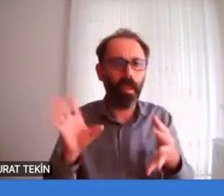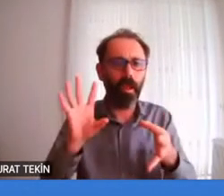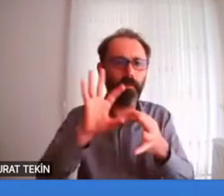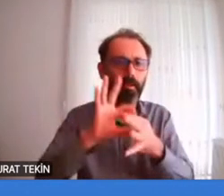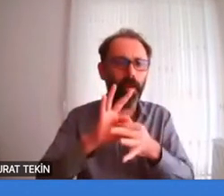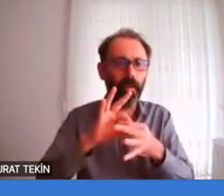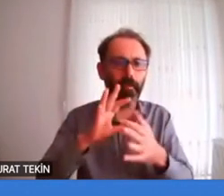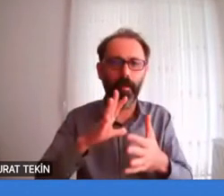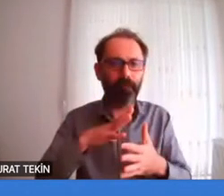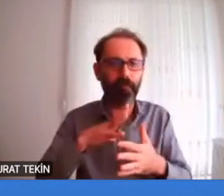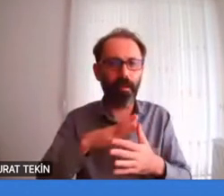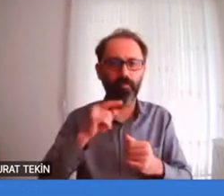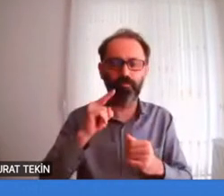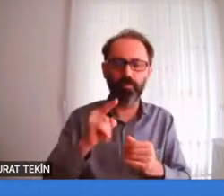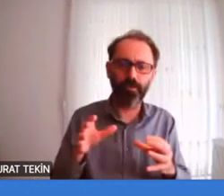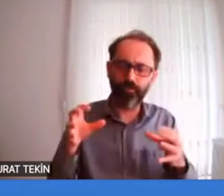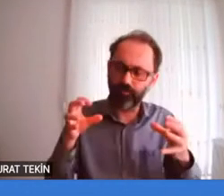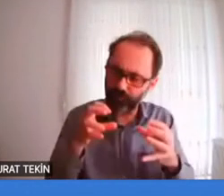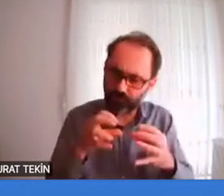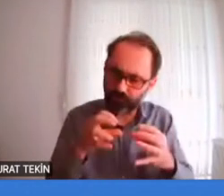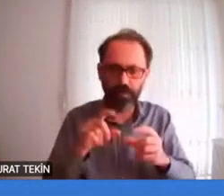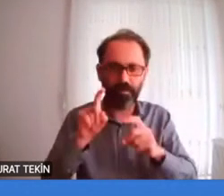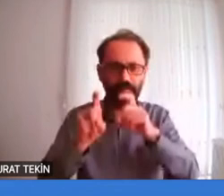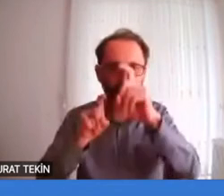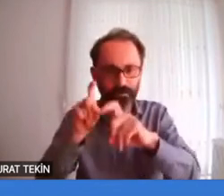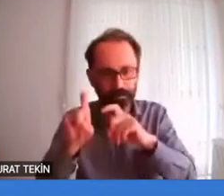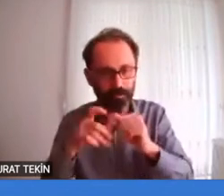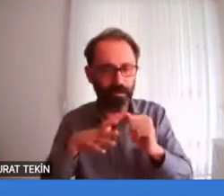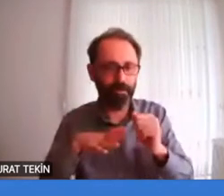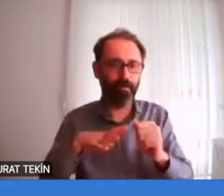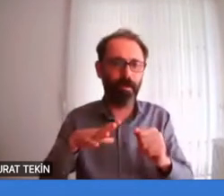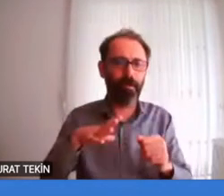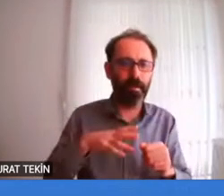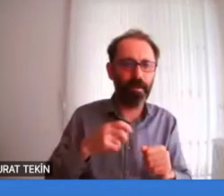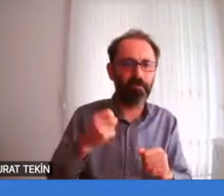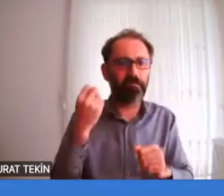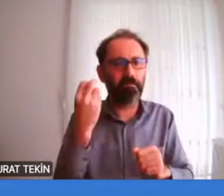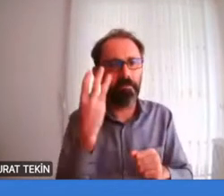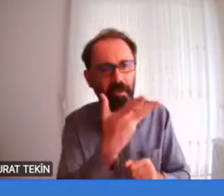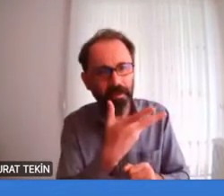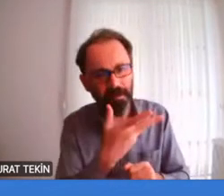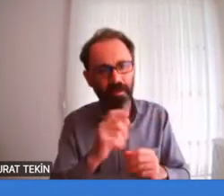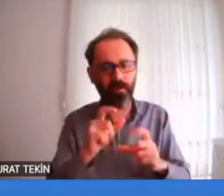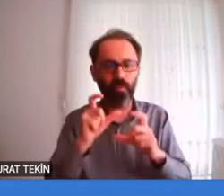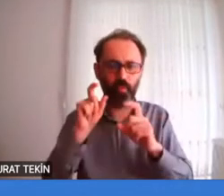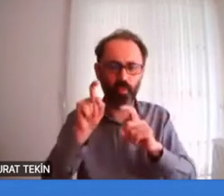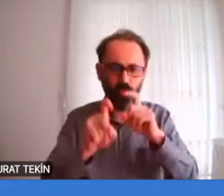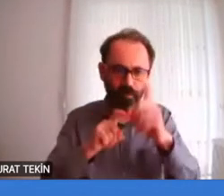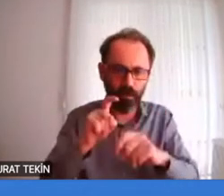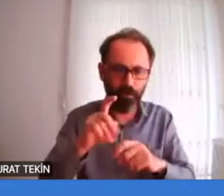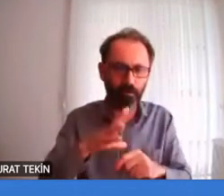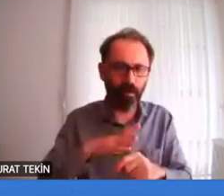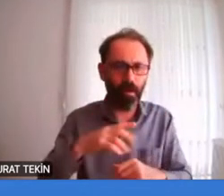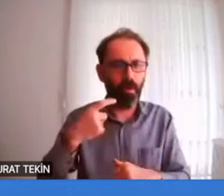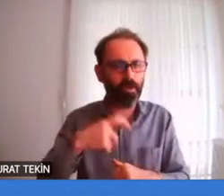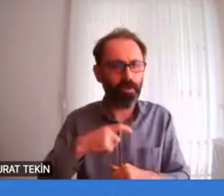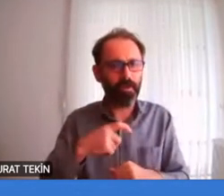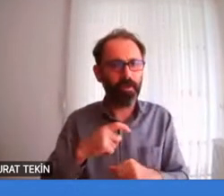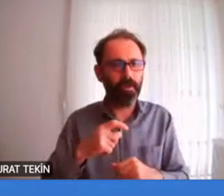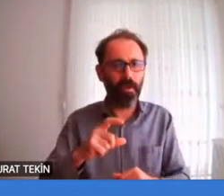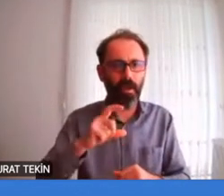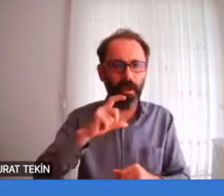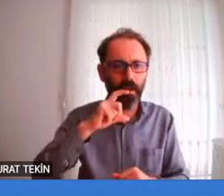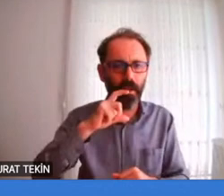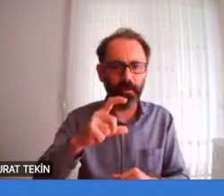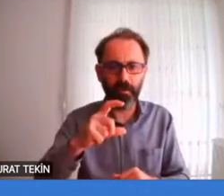istiyorum. Veya birkaç sorum daha var. Özellikle cevap vermek isteyen birisi var mıdır?